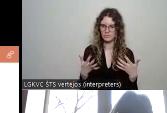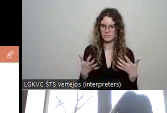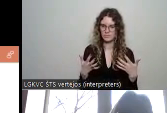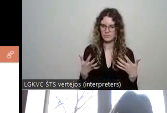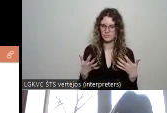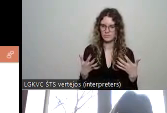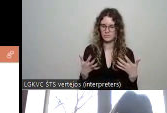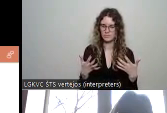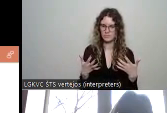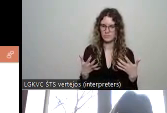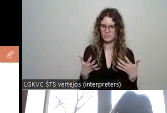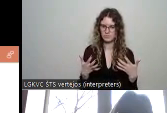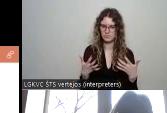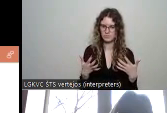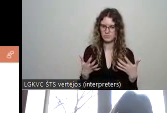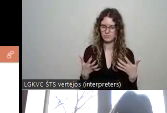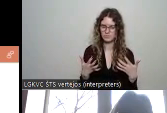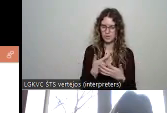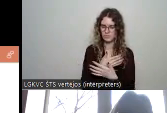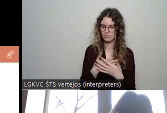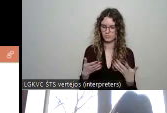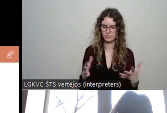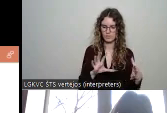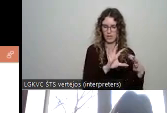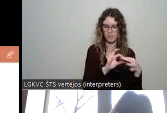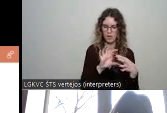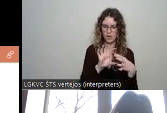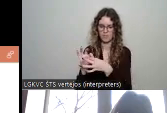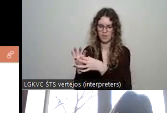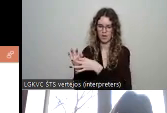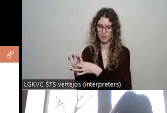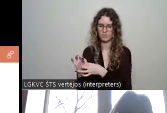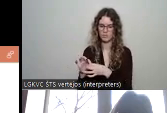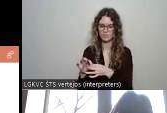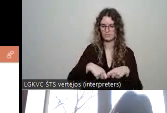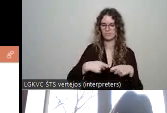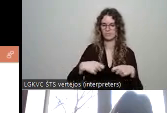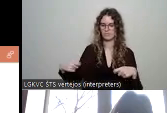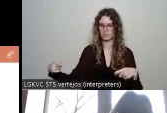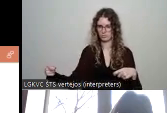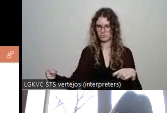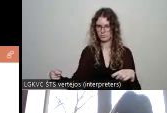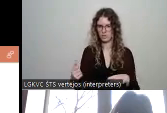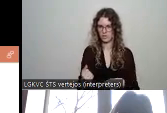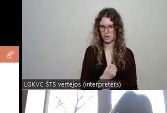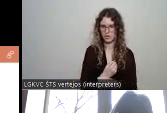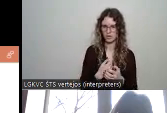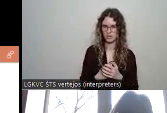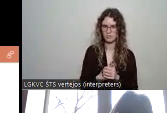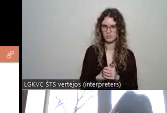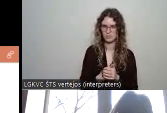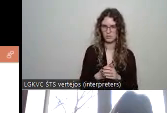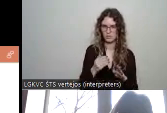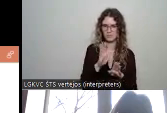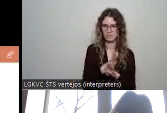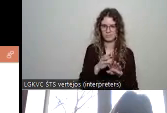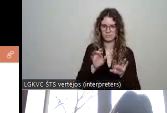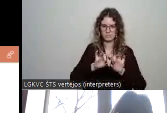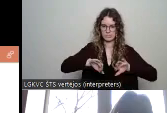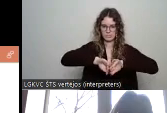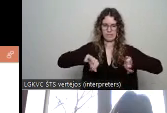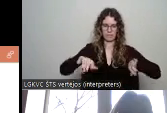susisėdami taip pat turi užtikrinti testinumą. Jeigu vienas užtikrina testinumą, tai ir kiti, tai turi būti suderinta. Ir tai